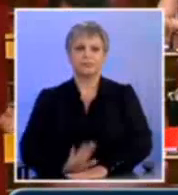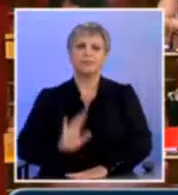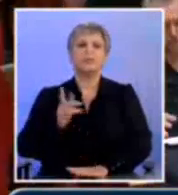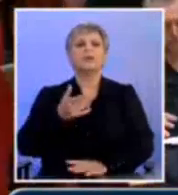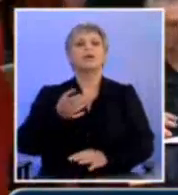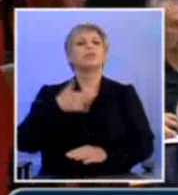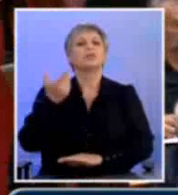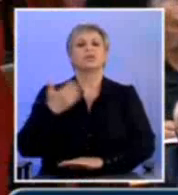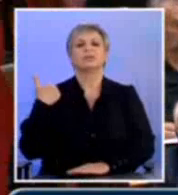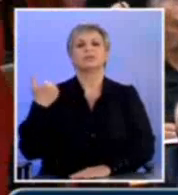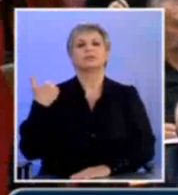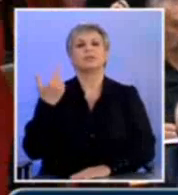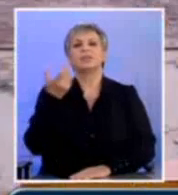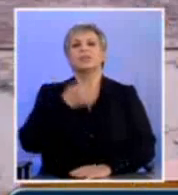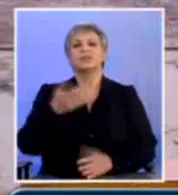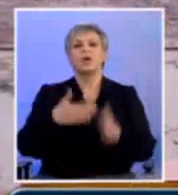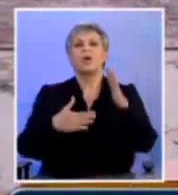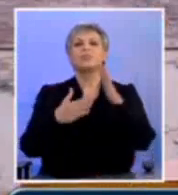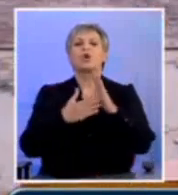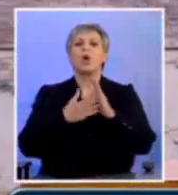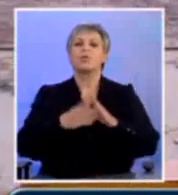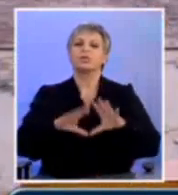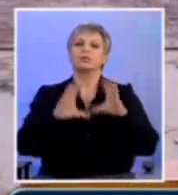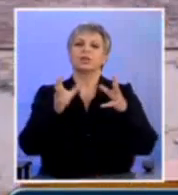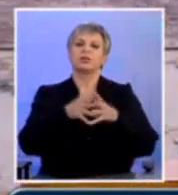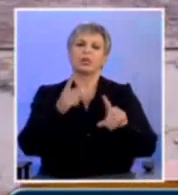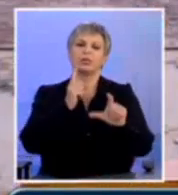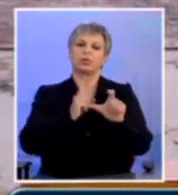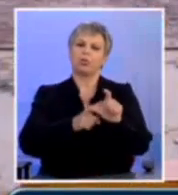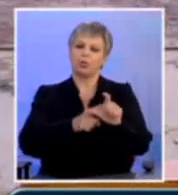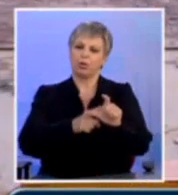Το λόγο έχει ζητήσει ο πρόεδρος της κοινοβουλευτικής ομάδας του Κομμουνιστικού Κόμματος Ελλάδος, κύριος Δημήτριος Κουτσούμπας.